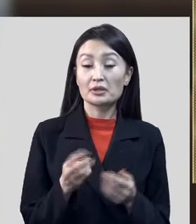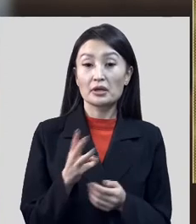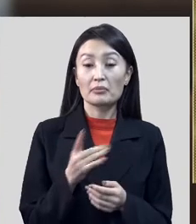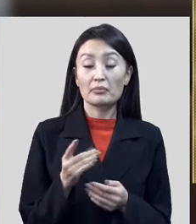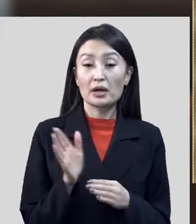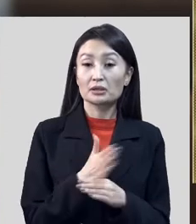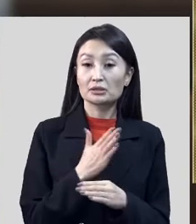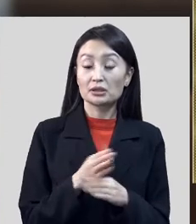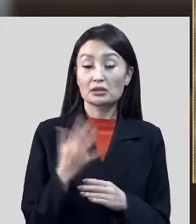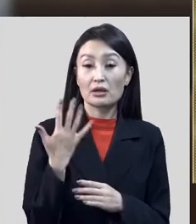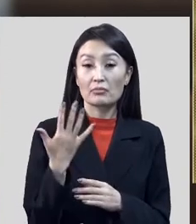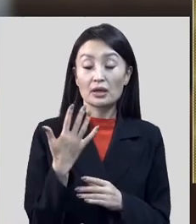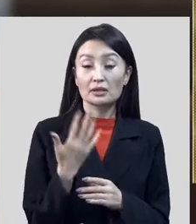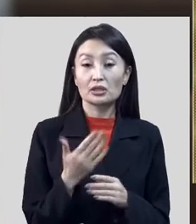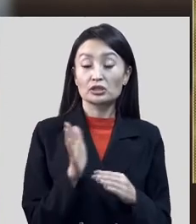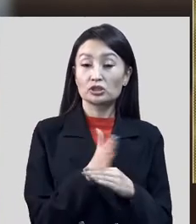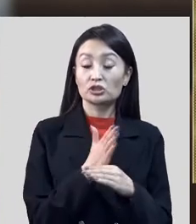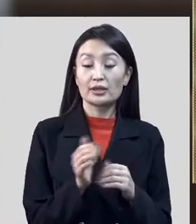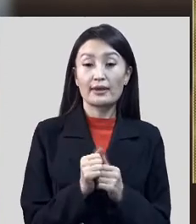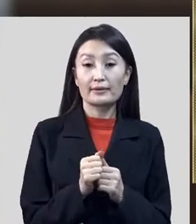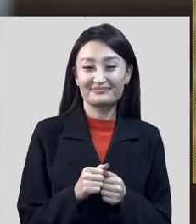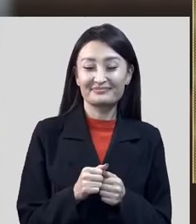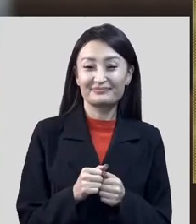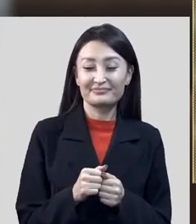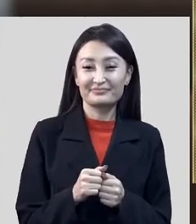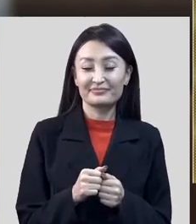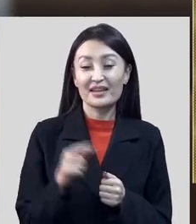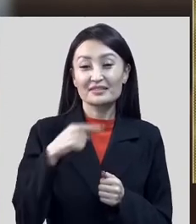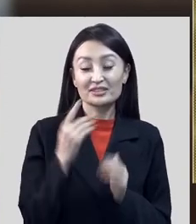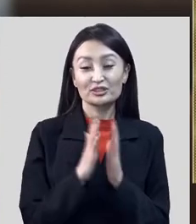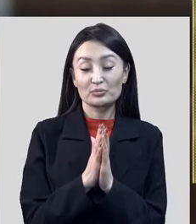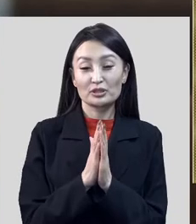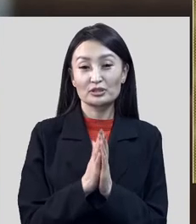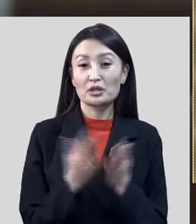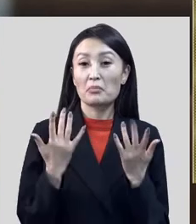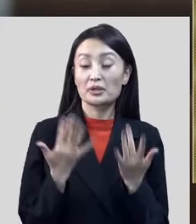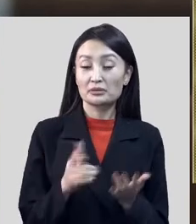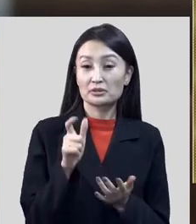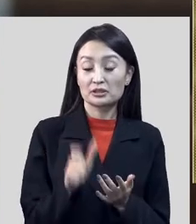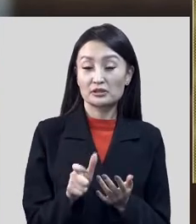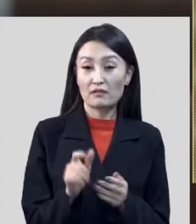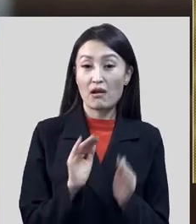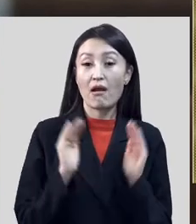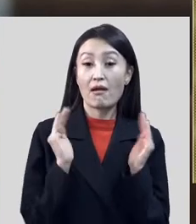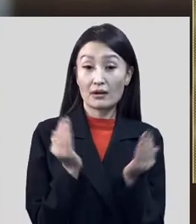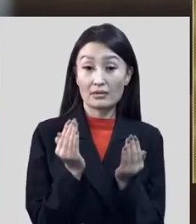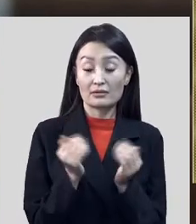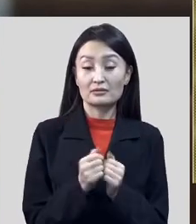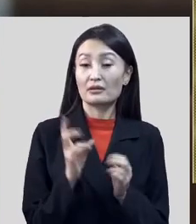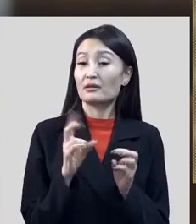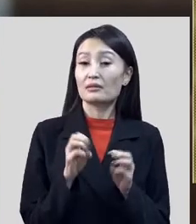разделили на 5 частей скажите пожалуйста потребности человека ограничены